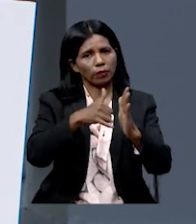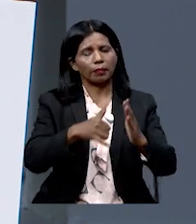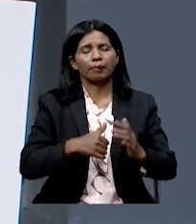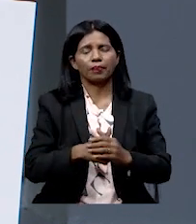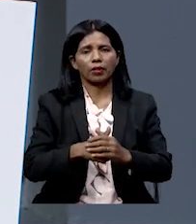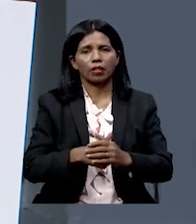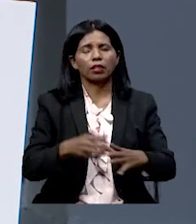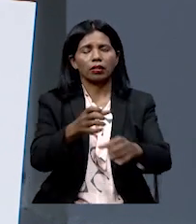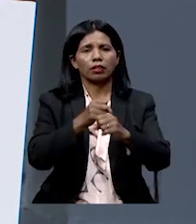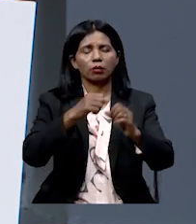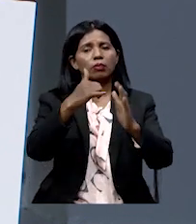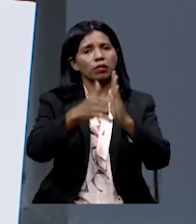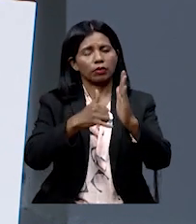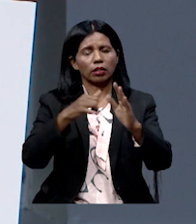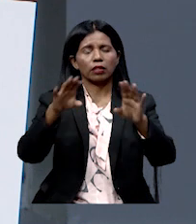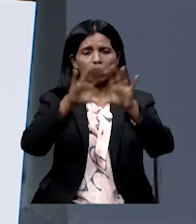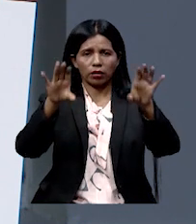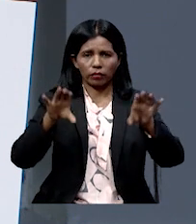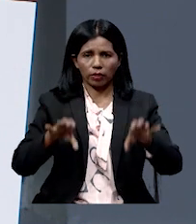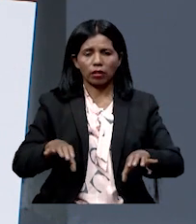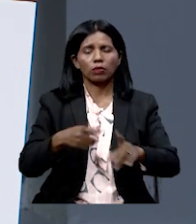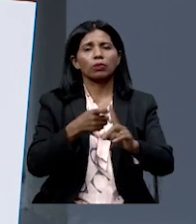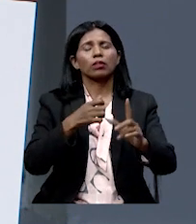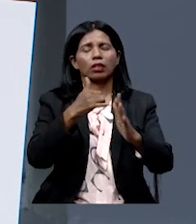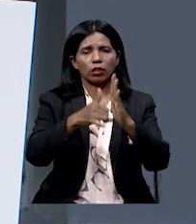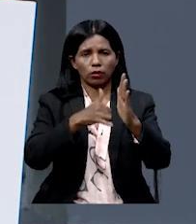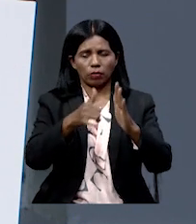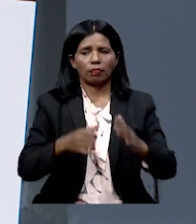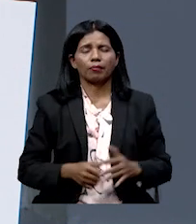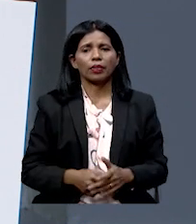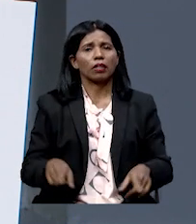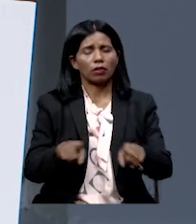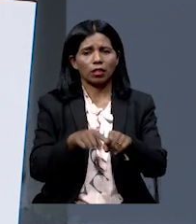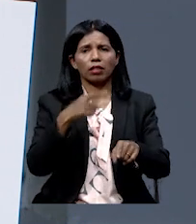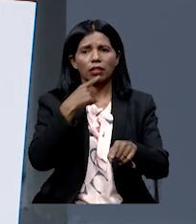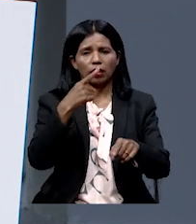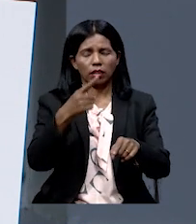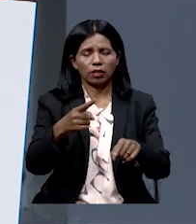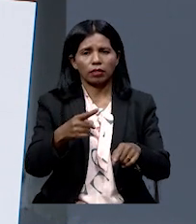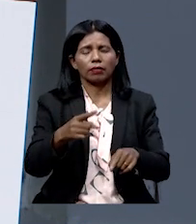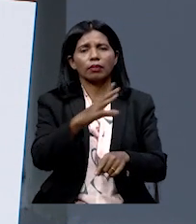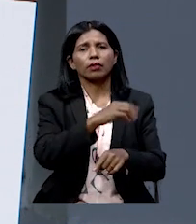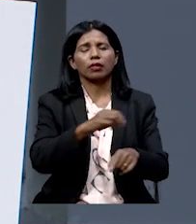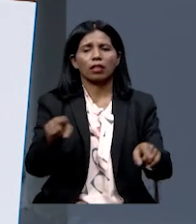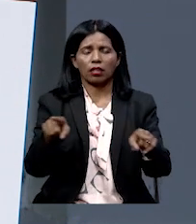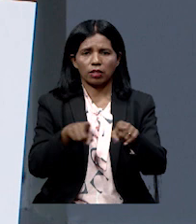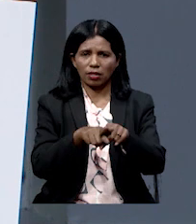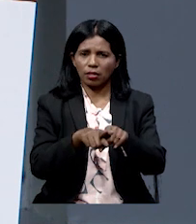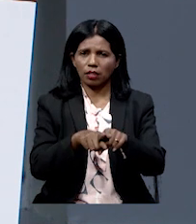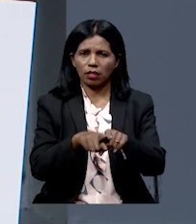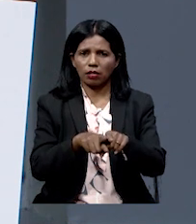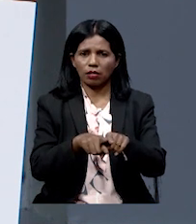simu plaka ni husi kurir atu hati tidak kata plaka idane ka silver plate ne hane